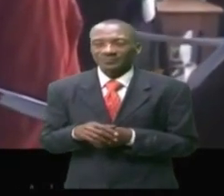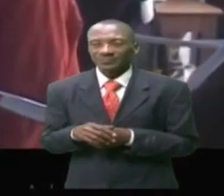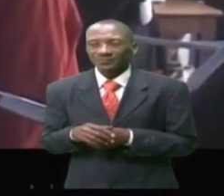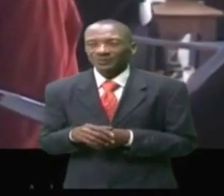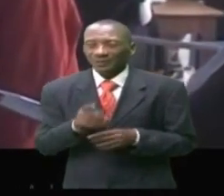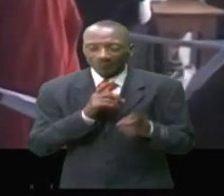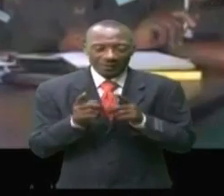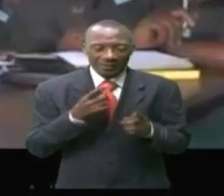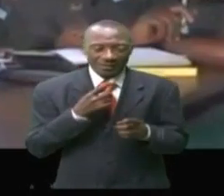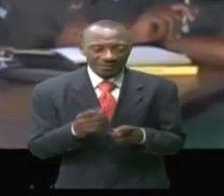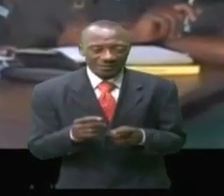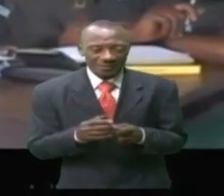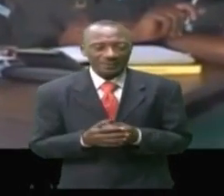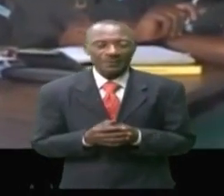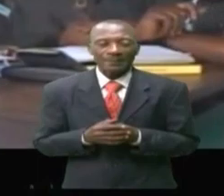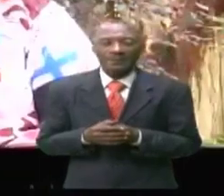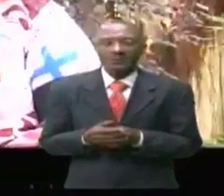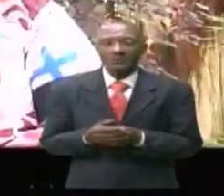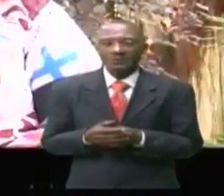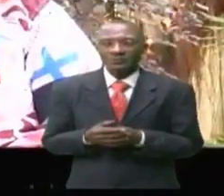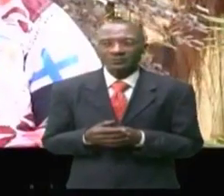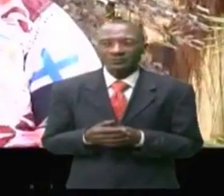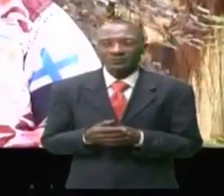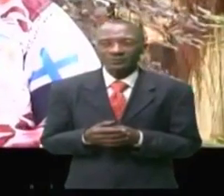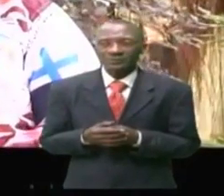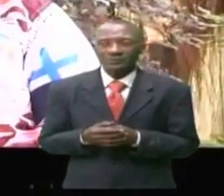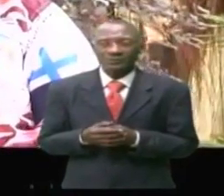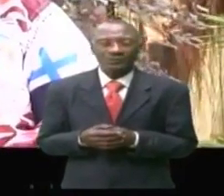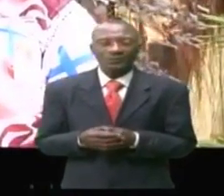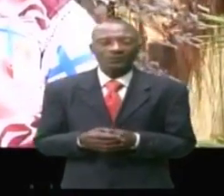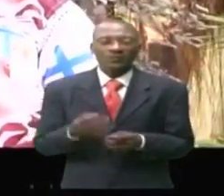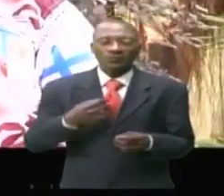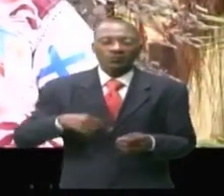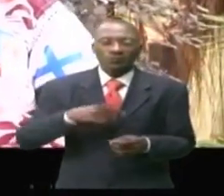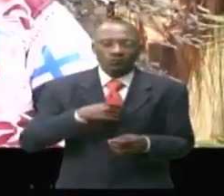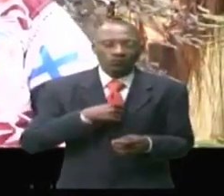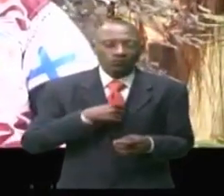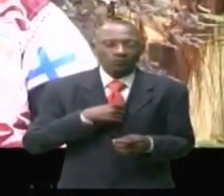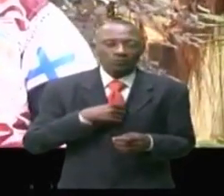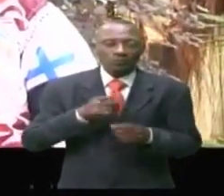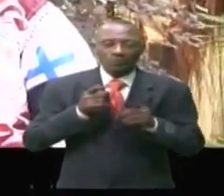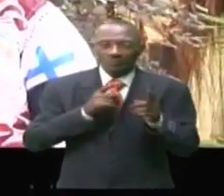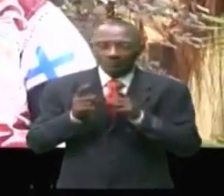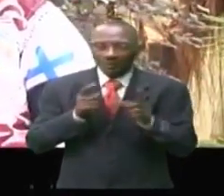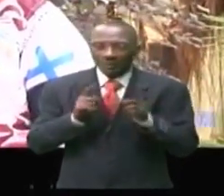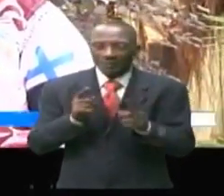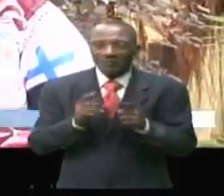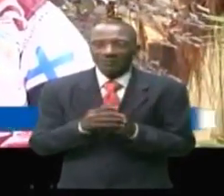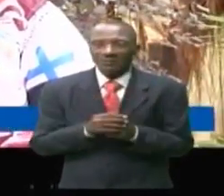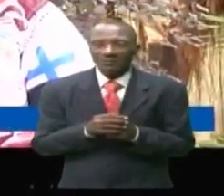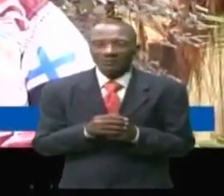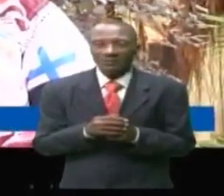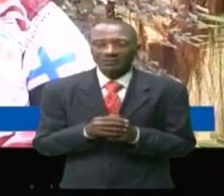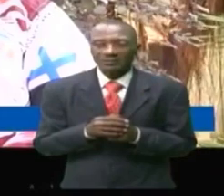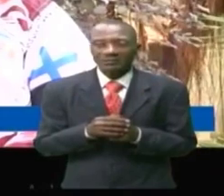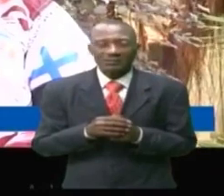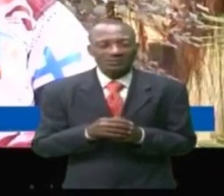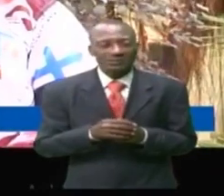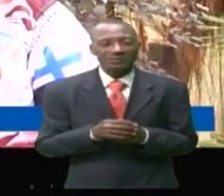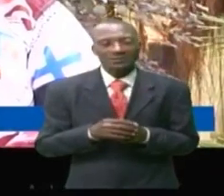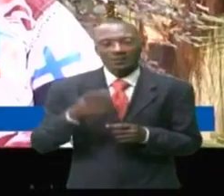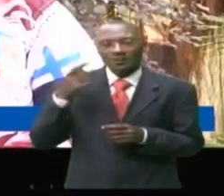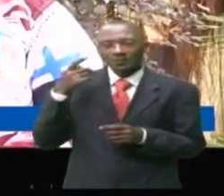L'APTM, regroupement politique de l'opposition, exige l'ouverture et l'aboutissement d'une enquête